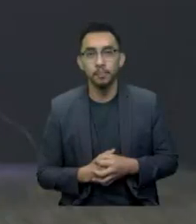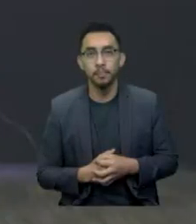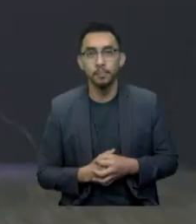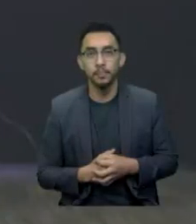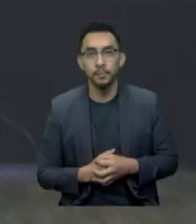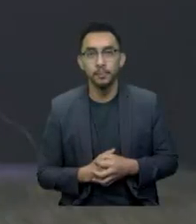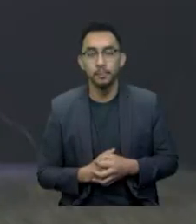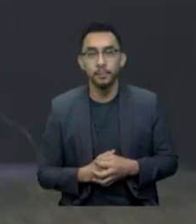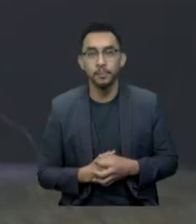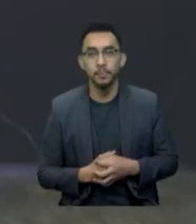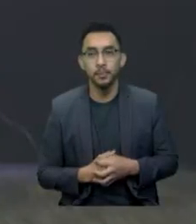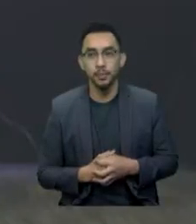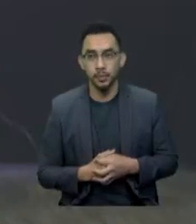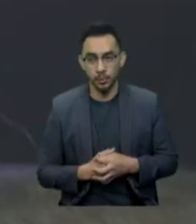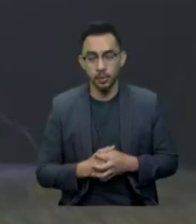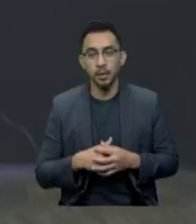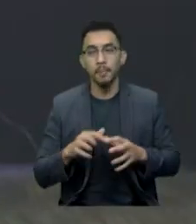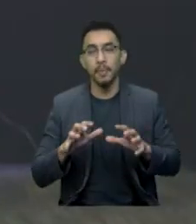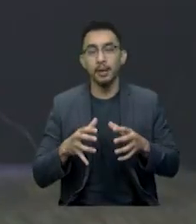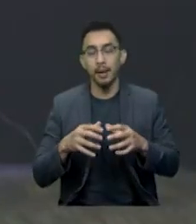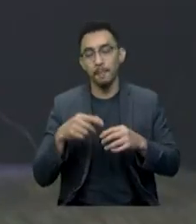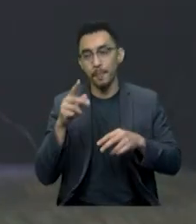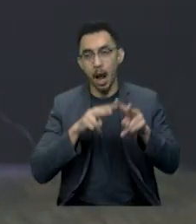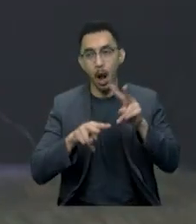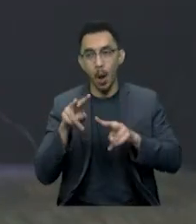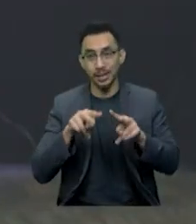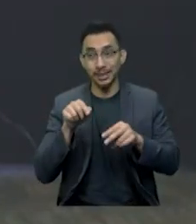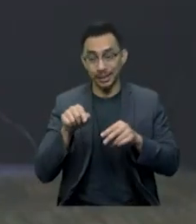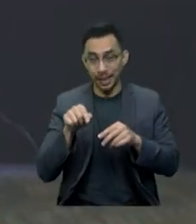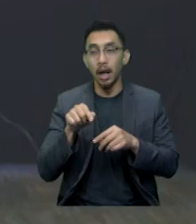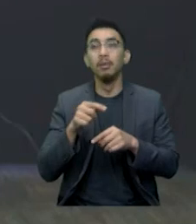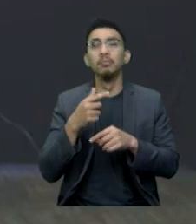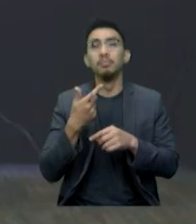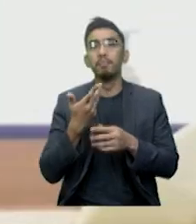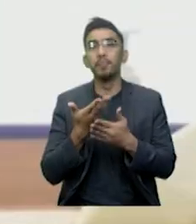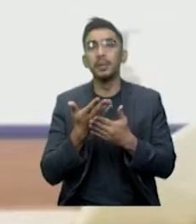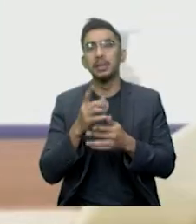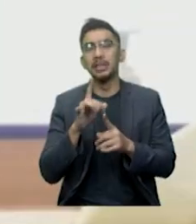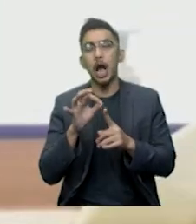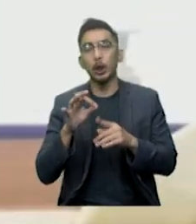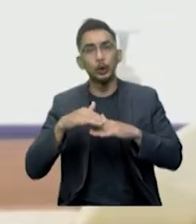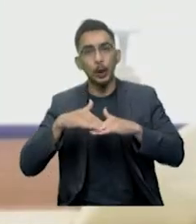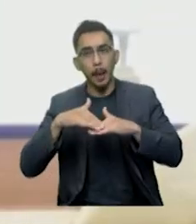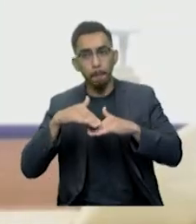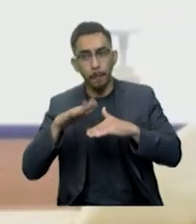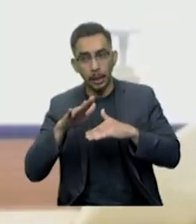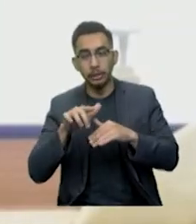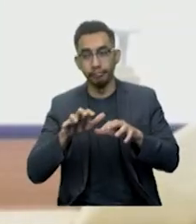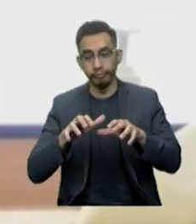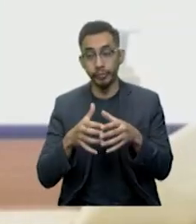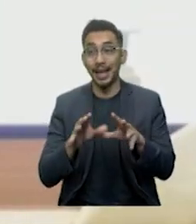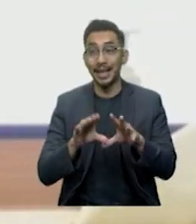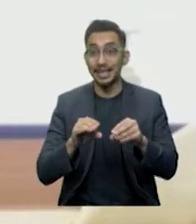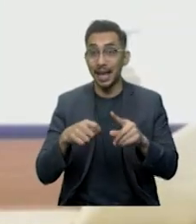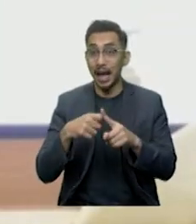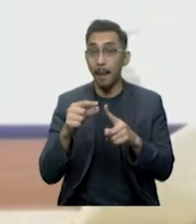Dewan Pengawas KPK telah memeriksa 169 pegawai KPK dan sejumlah tahanan maupun bekas tahanan di rutan KPK terkait